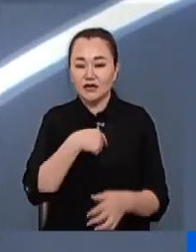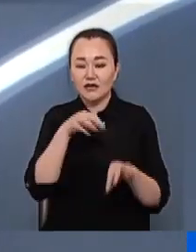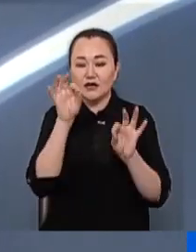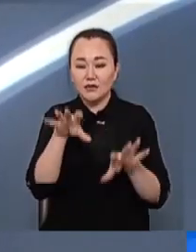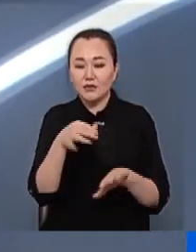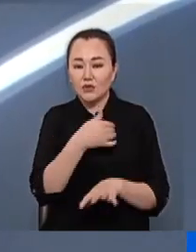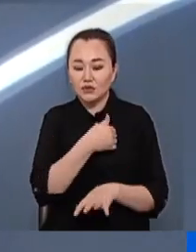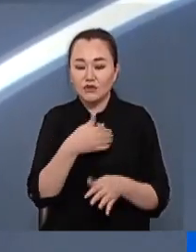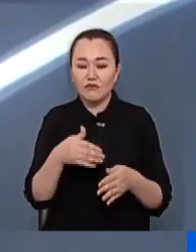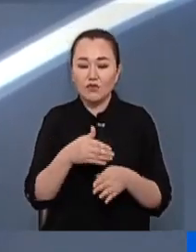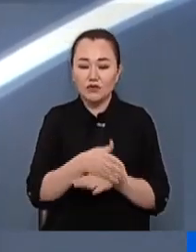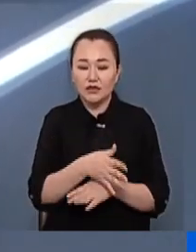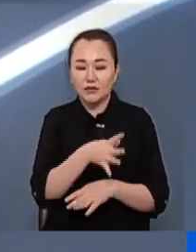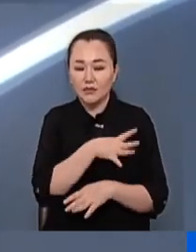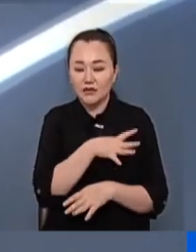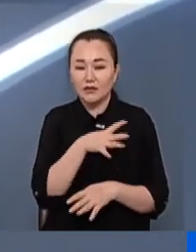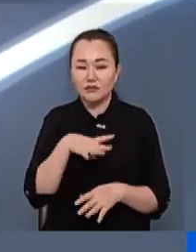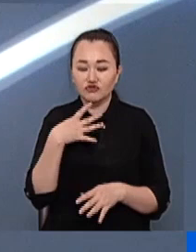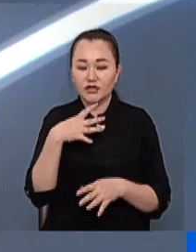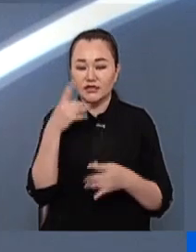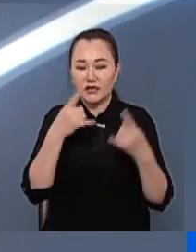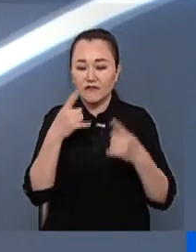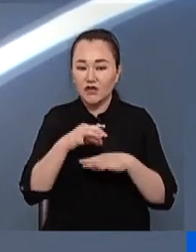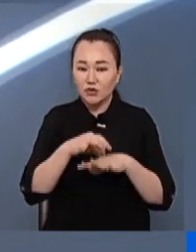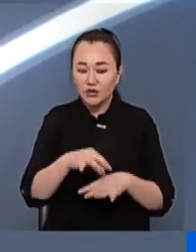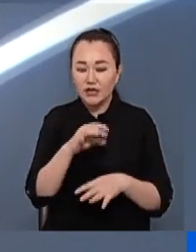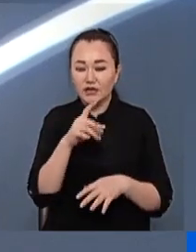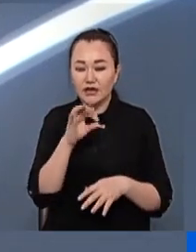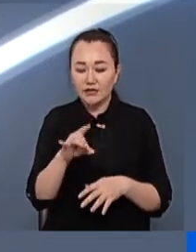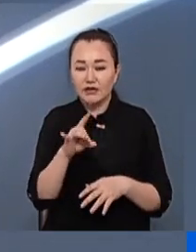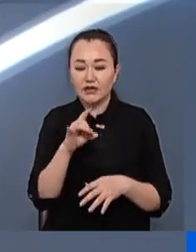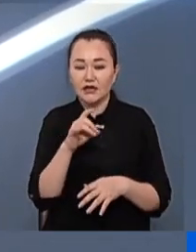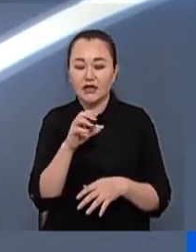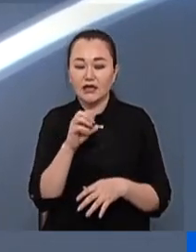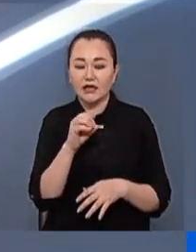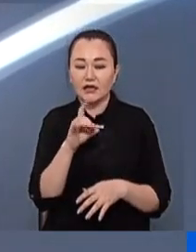напоминаю, у нас в гостях был бывший телеведущий, редактор Ержан Сулейменов.